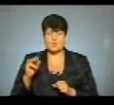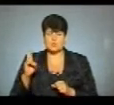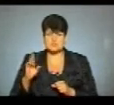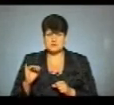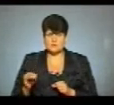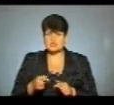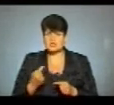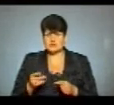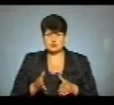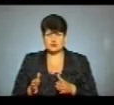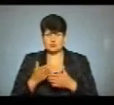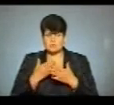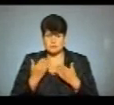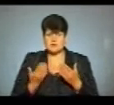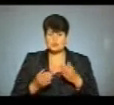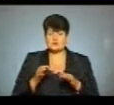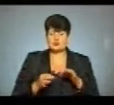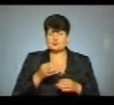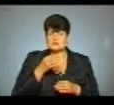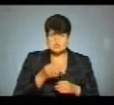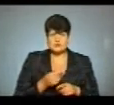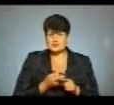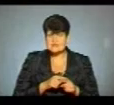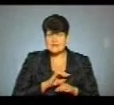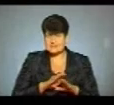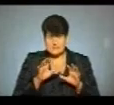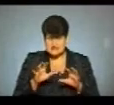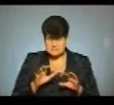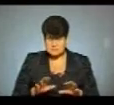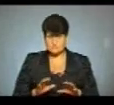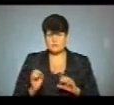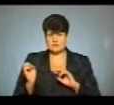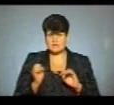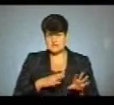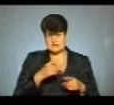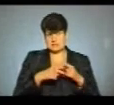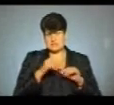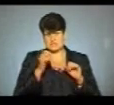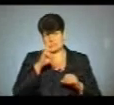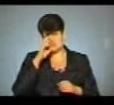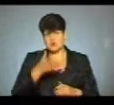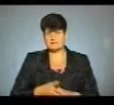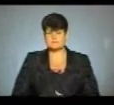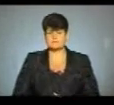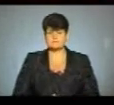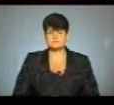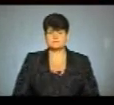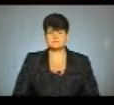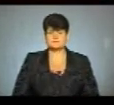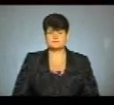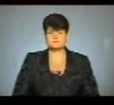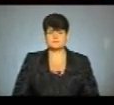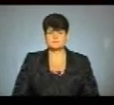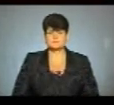шляху, на жаль, нема. Якщо суд скаже, що це незаконно, земля віддається назад державі. Анжела Шова, Василь Панчук, новини на